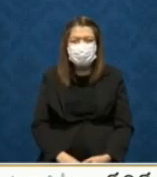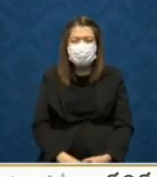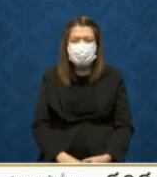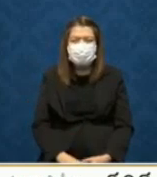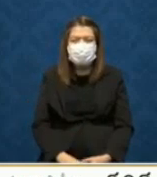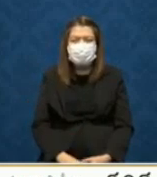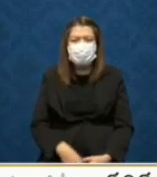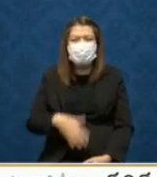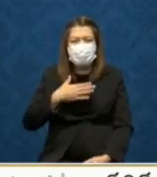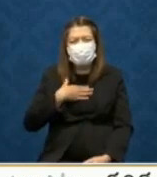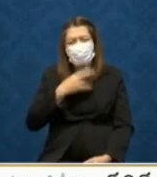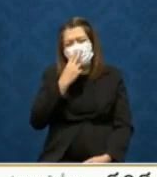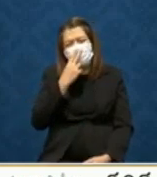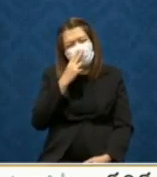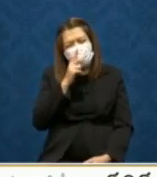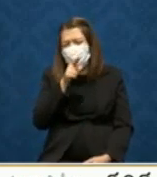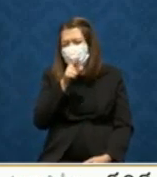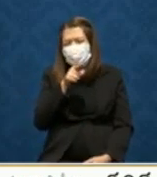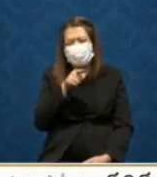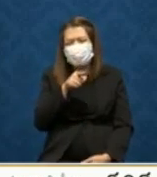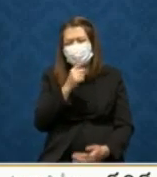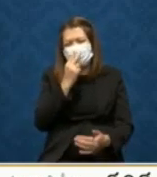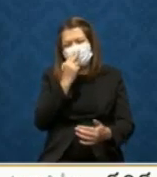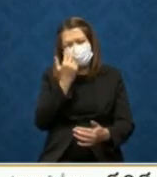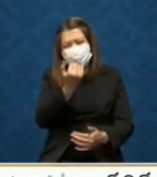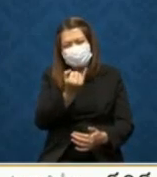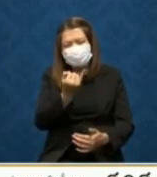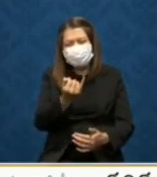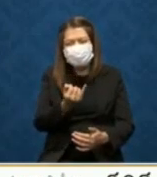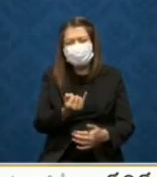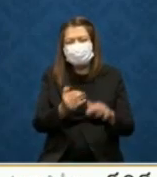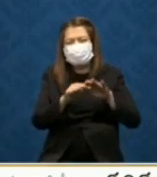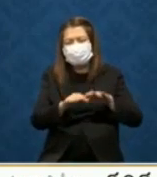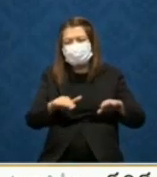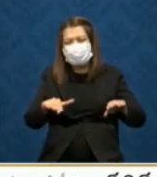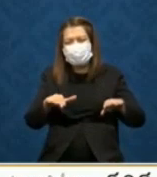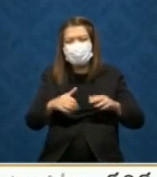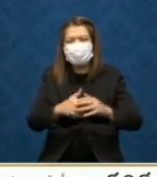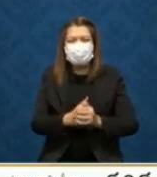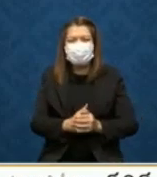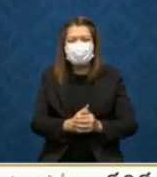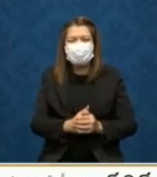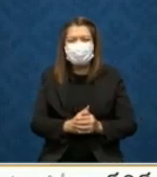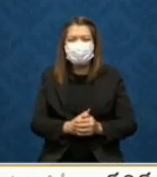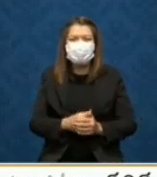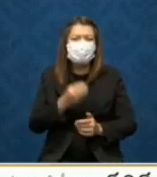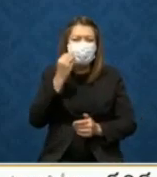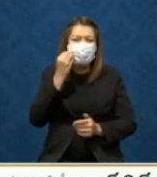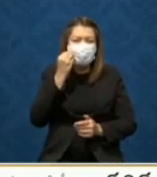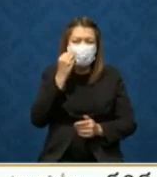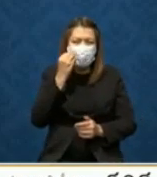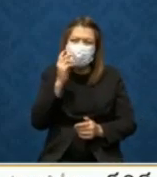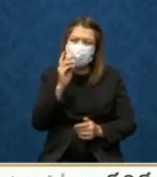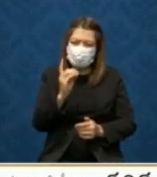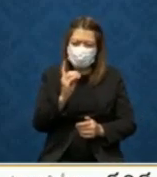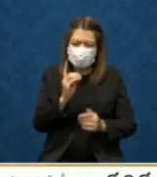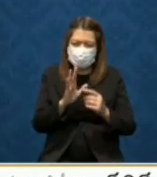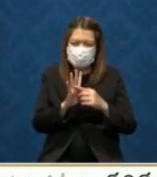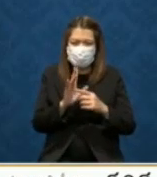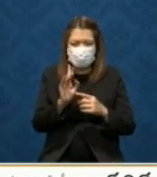ผมถือว่าเป็นการดูหมิ่นดูแคลนน้องๆเหตุการ์ที่เกิดบ้านดูกูเนี่ยฮเอ่ออำเภอบาเจาะ